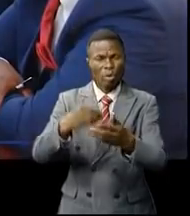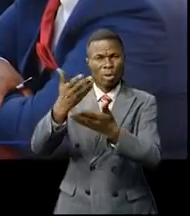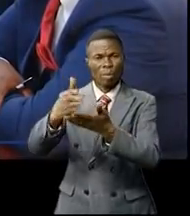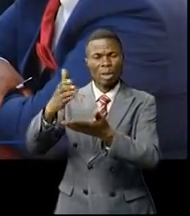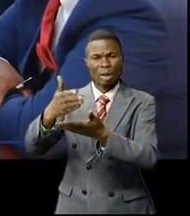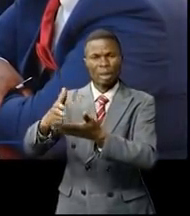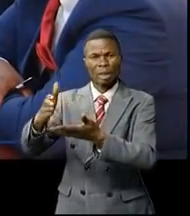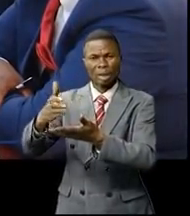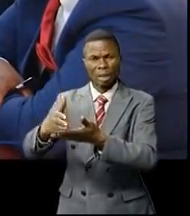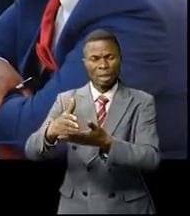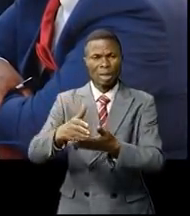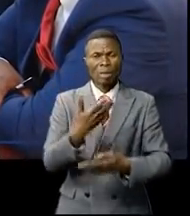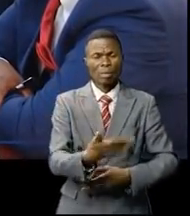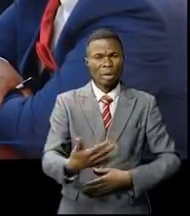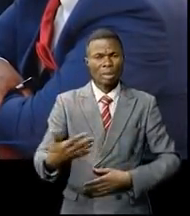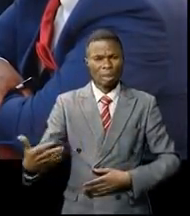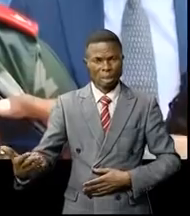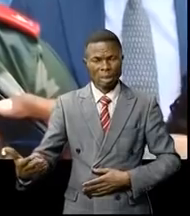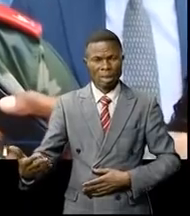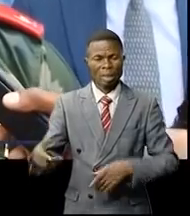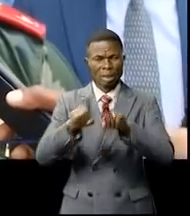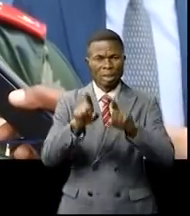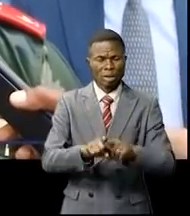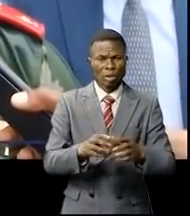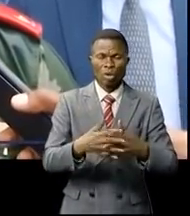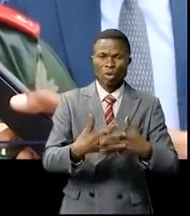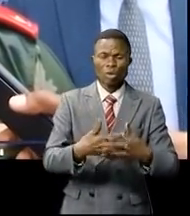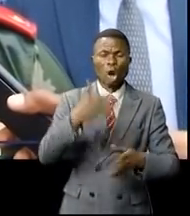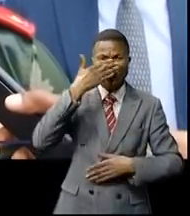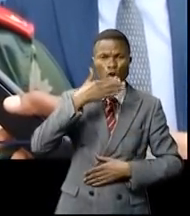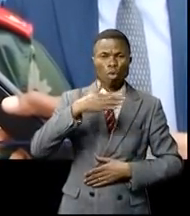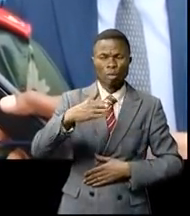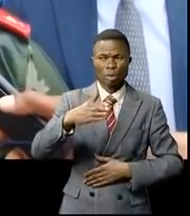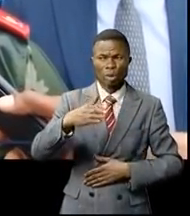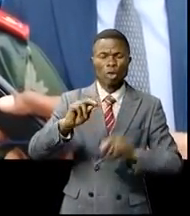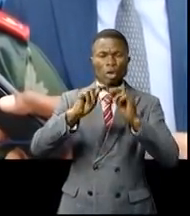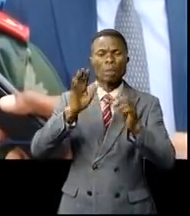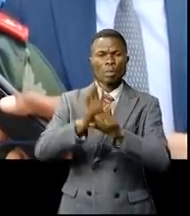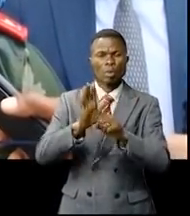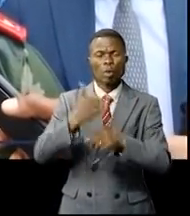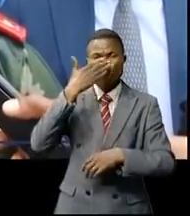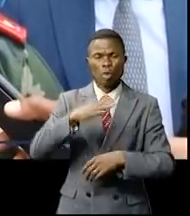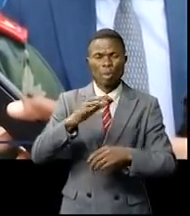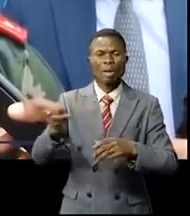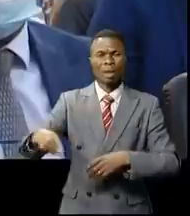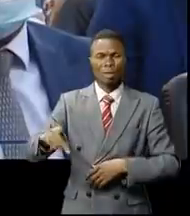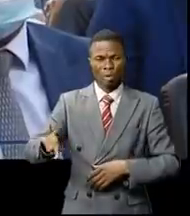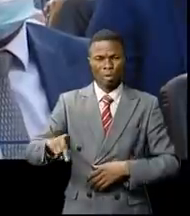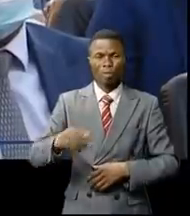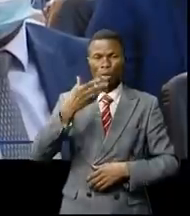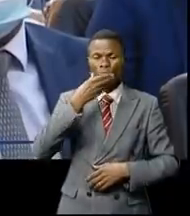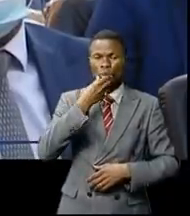de quelques matériels et équipements médicaux en faveur des structures médicales de la province du kasaï